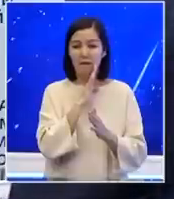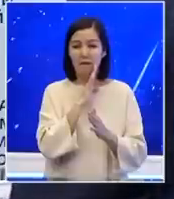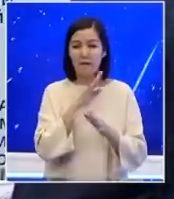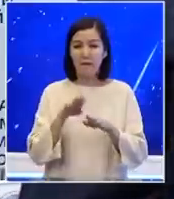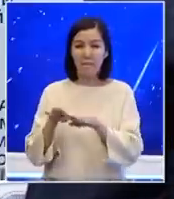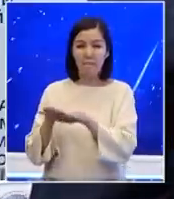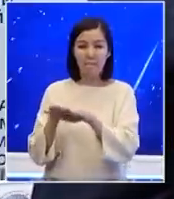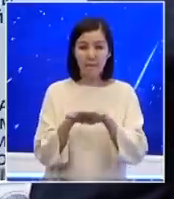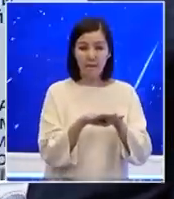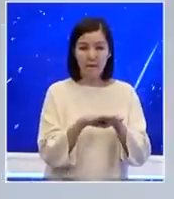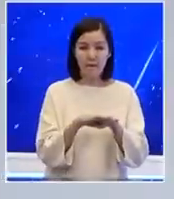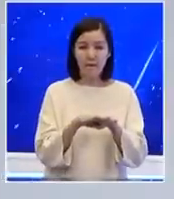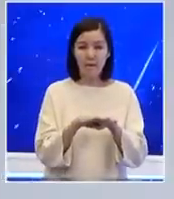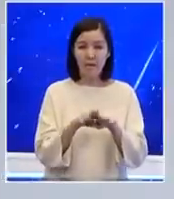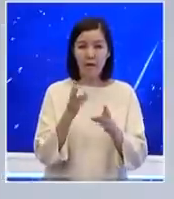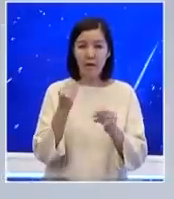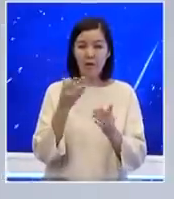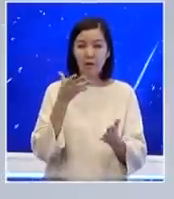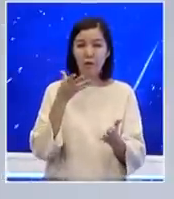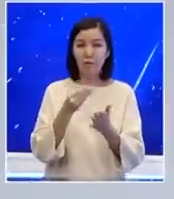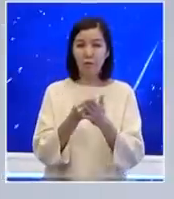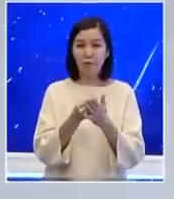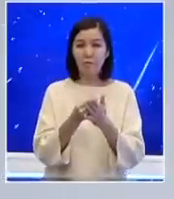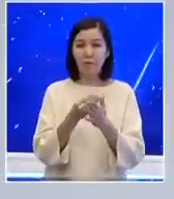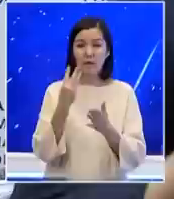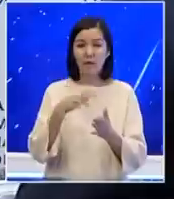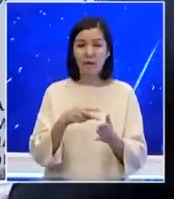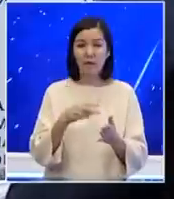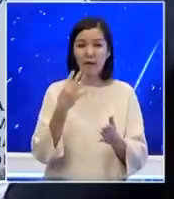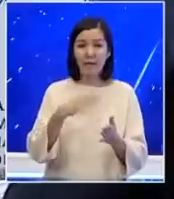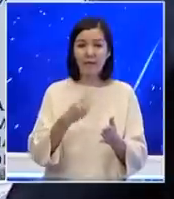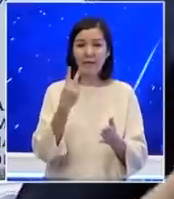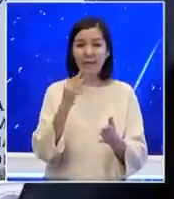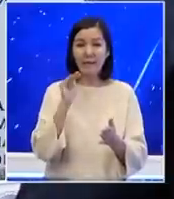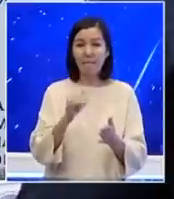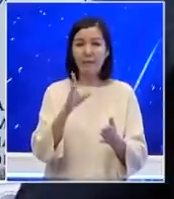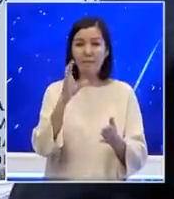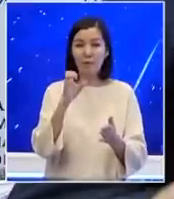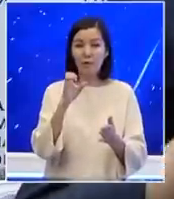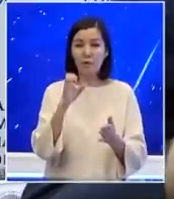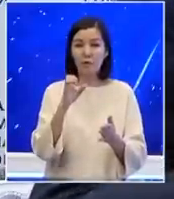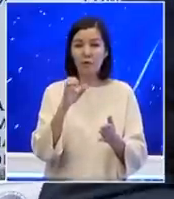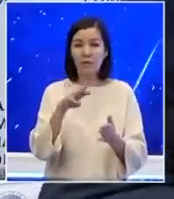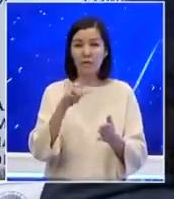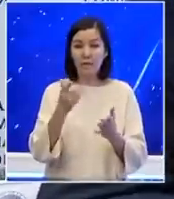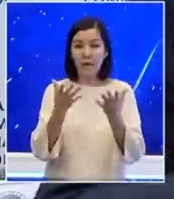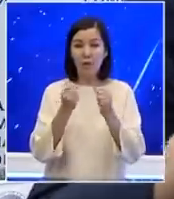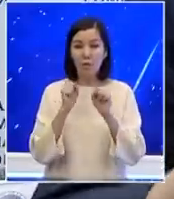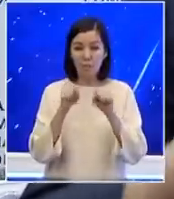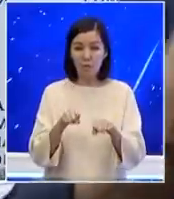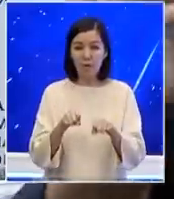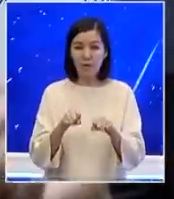бірыңғай жиынтық төлемді алуға болады. Тек қана өтініш беріледі. Жұмыс